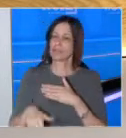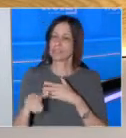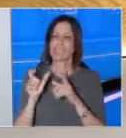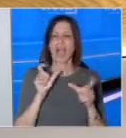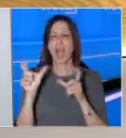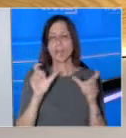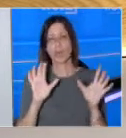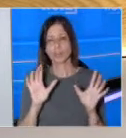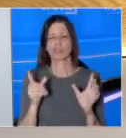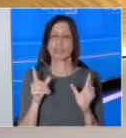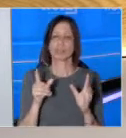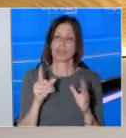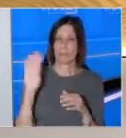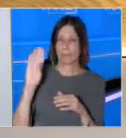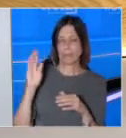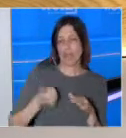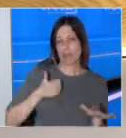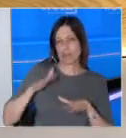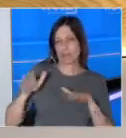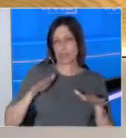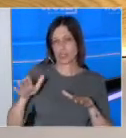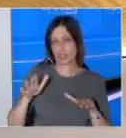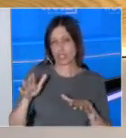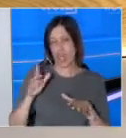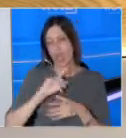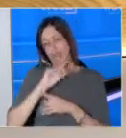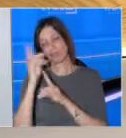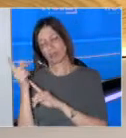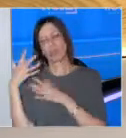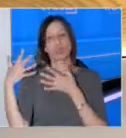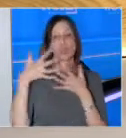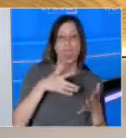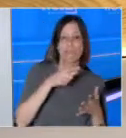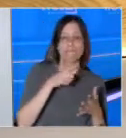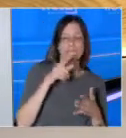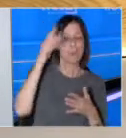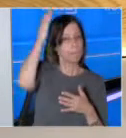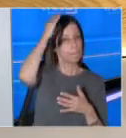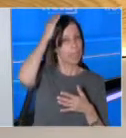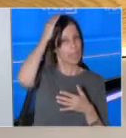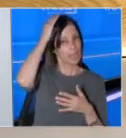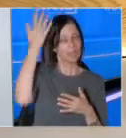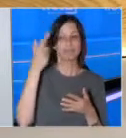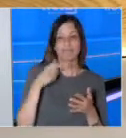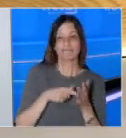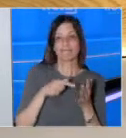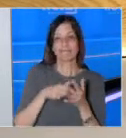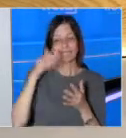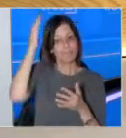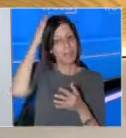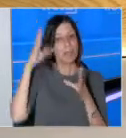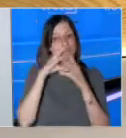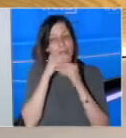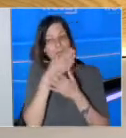והוא, נתניהו, ראש הממשלה, הוא מצידו תוקף אותו, תוקף את בנט, שבנט מדבר ימין,